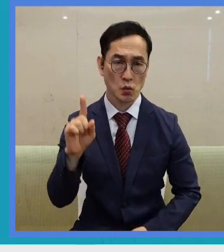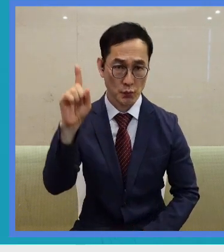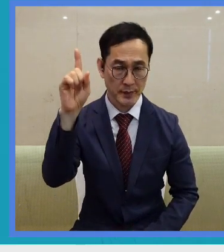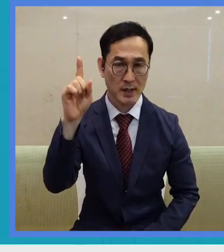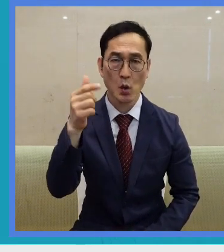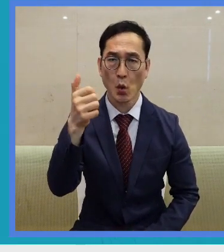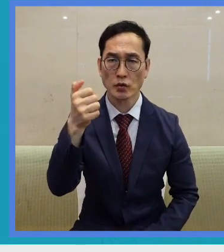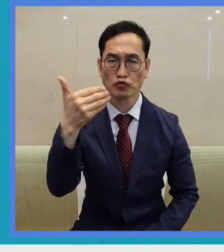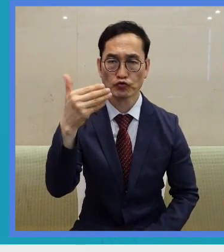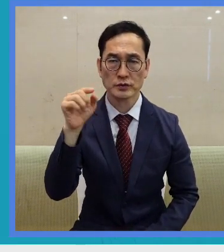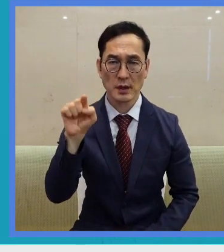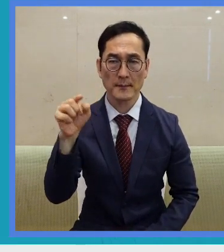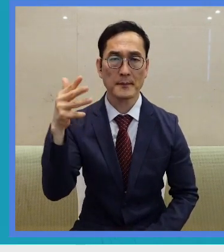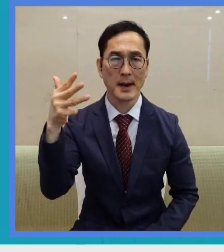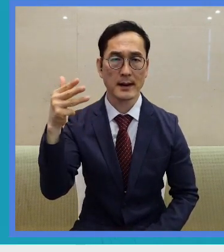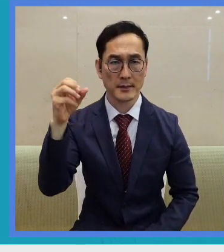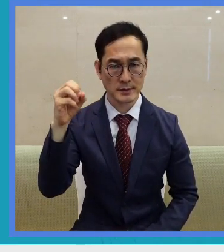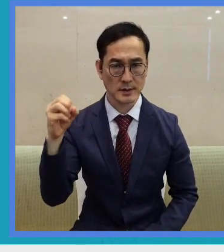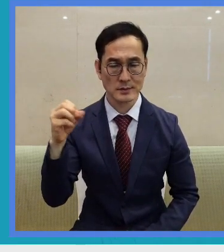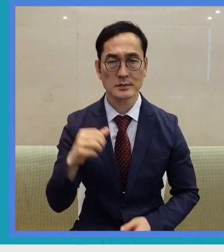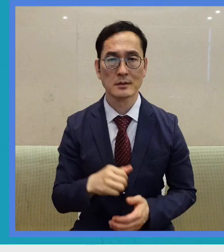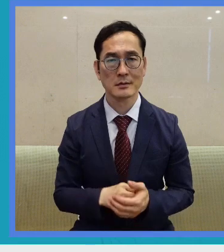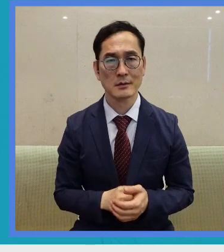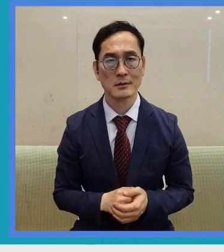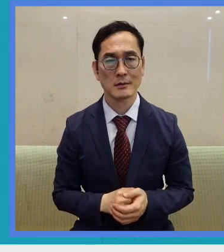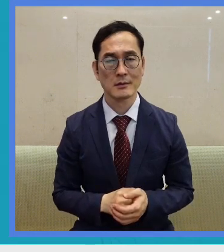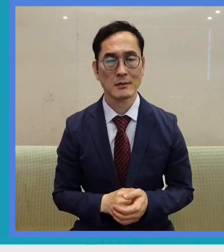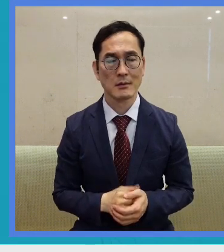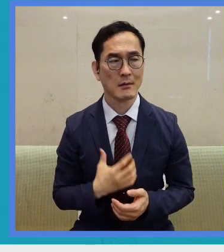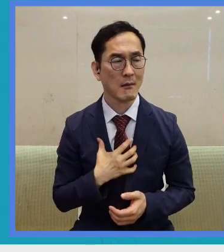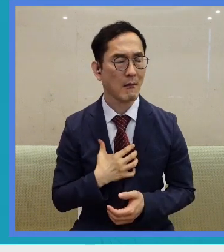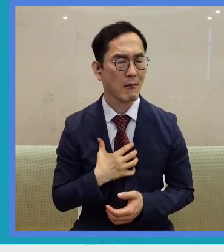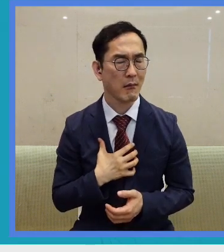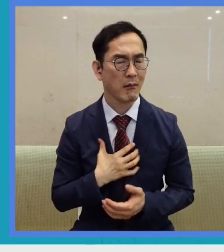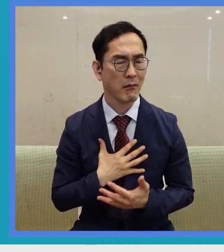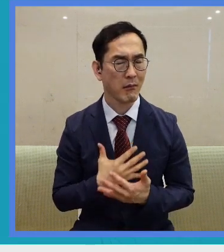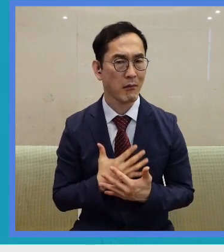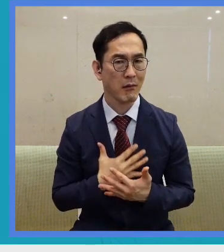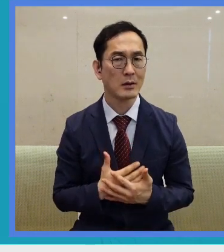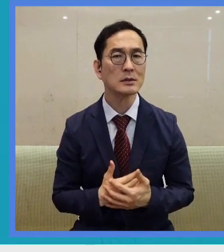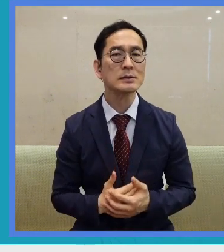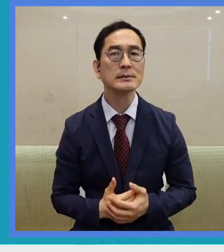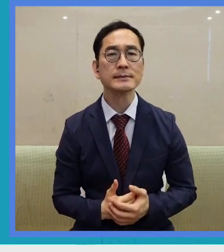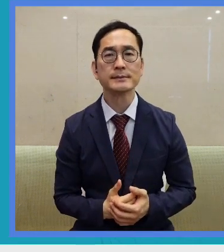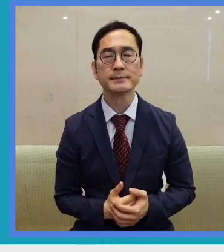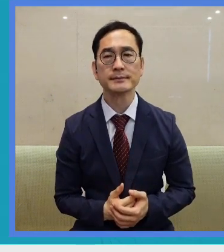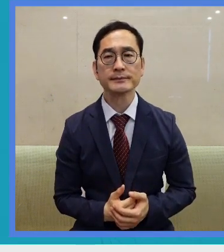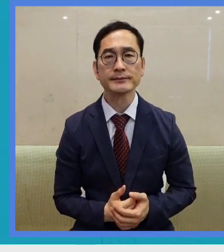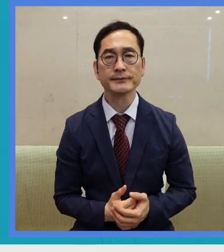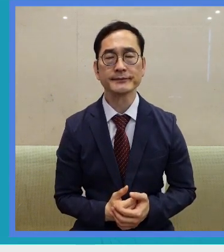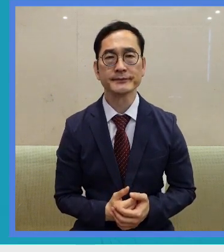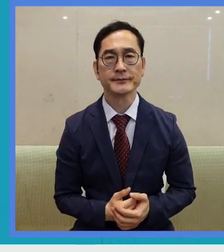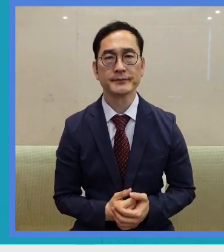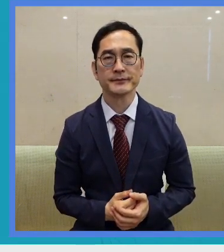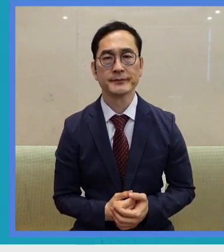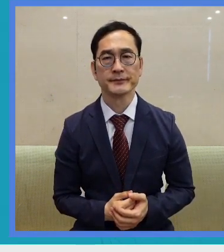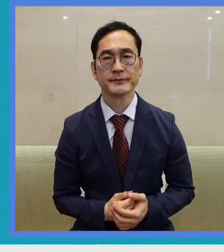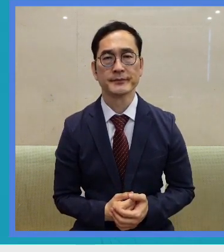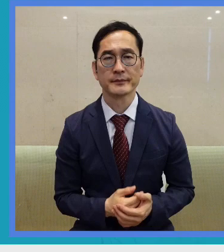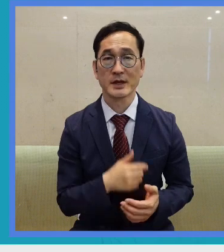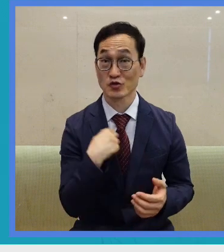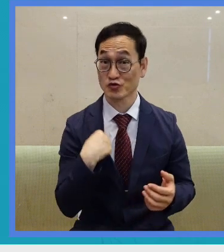약 59.8%는 난 지금 불안하다. 걱정이 된다. 아까 very concerned라고 했던 아까 그 중국의 그 자료와